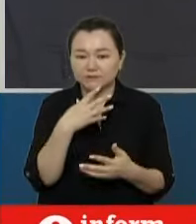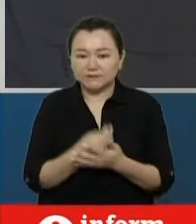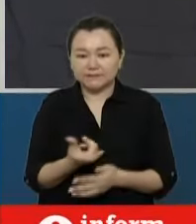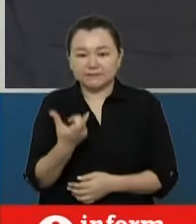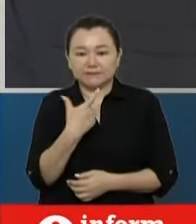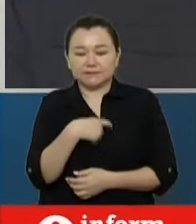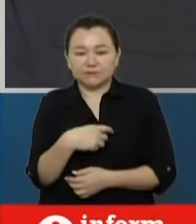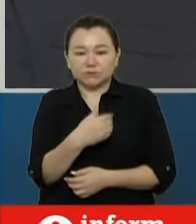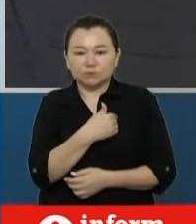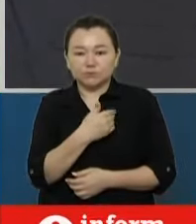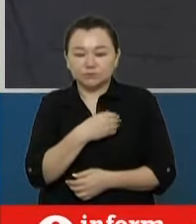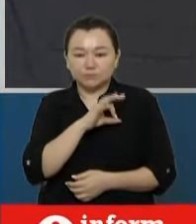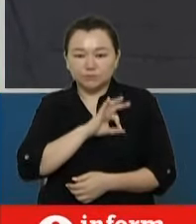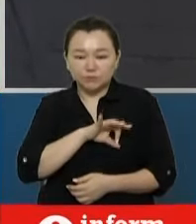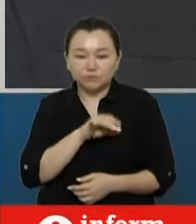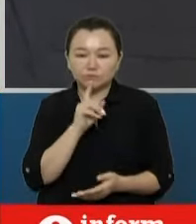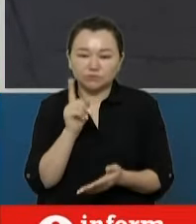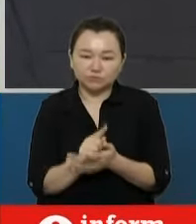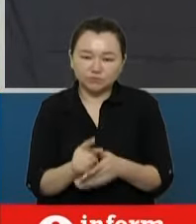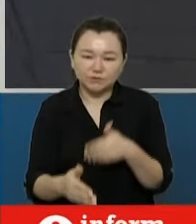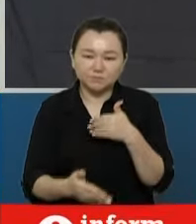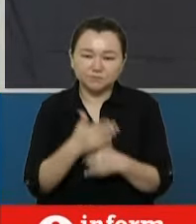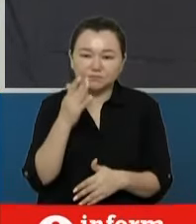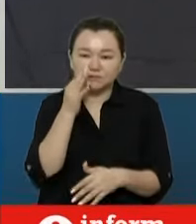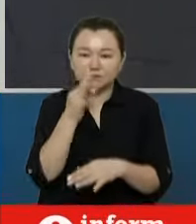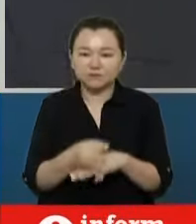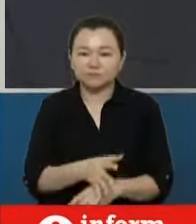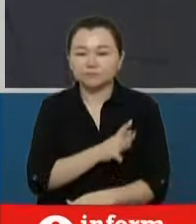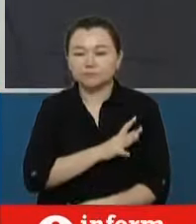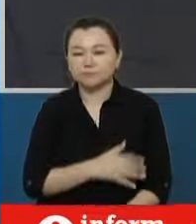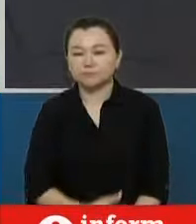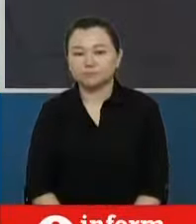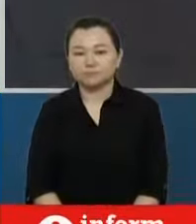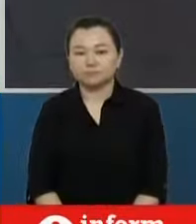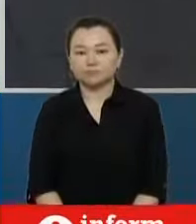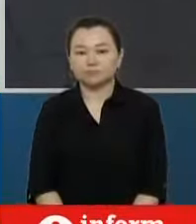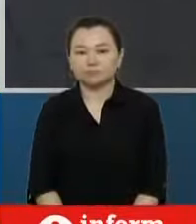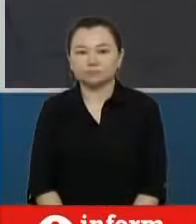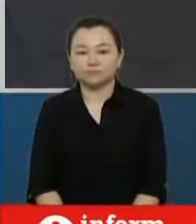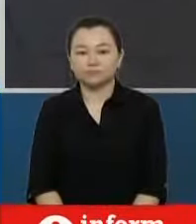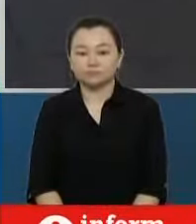ойлағандарға тиісті шара қолдану керектігі де айтылды. Бауыржан Жақсымбет, Влад Шишко, Информбюро.